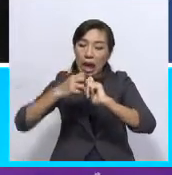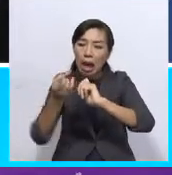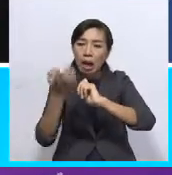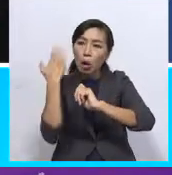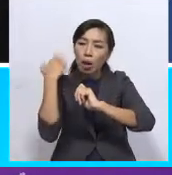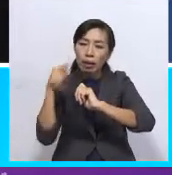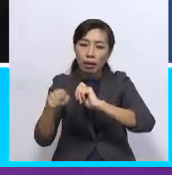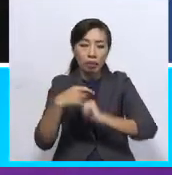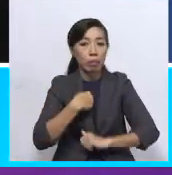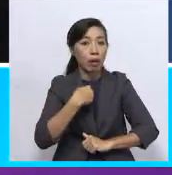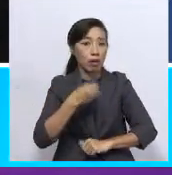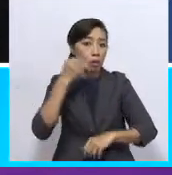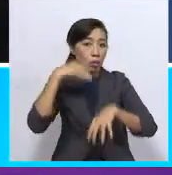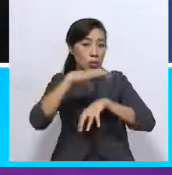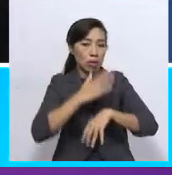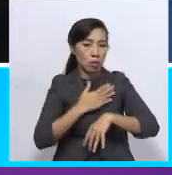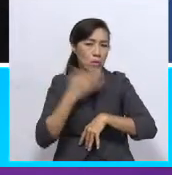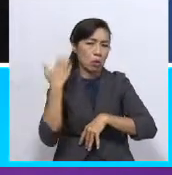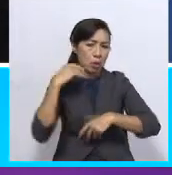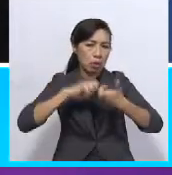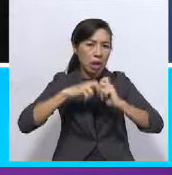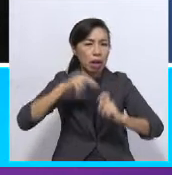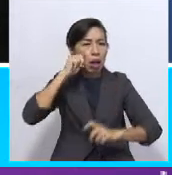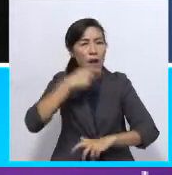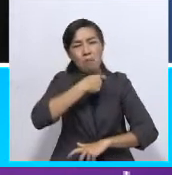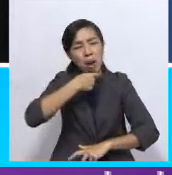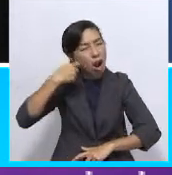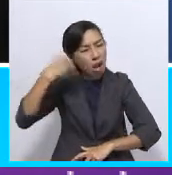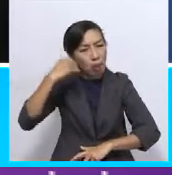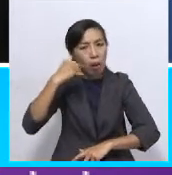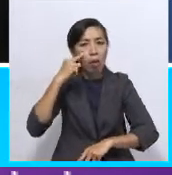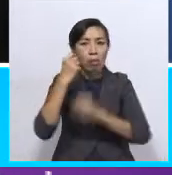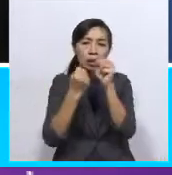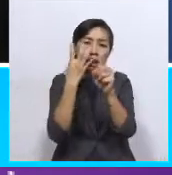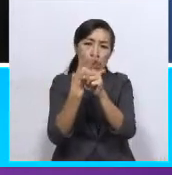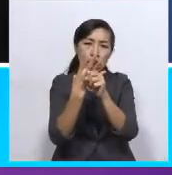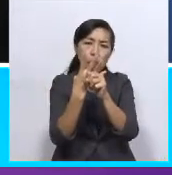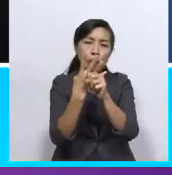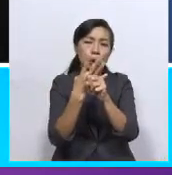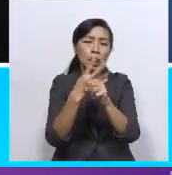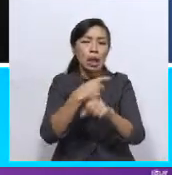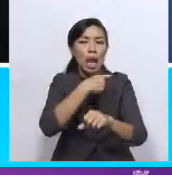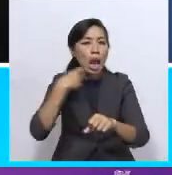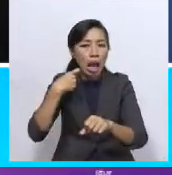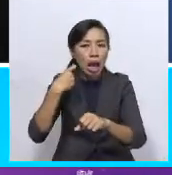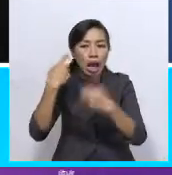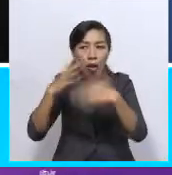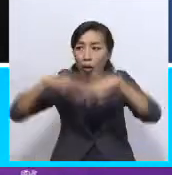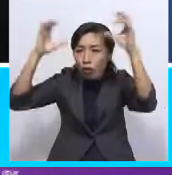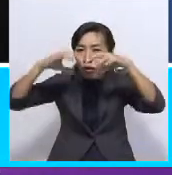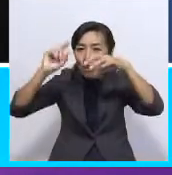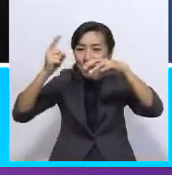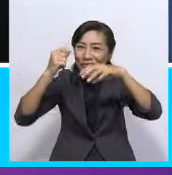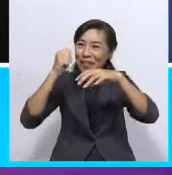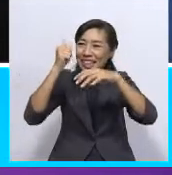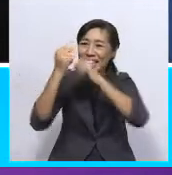ครับพื้นที่ป่าภูถ้ำภูกระแตเนี่ยประสบปัญหาเรื่องแล้งซ้ำซากครับมันจะแล้งอยู่4ปีแล้วก็มาฝนดีสักปี2ปีแล้วก็กลับไปแล้งอีก4ปี